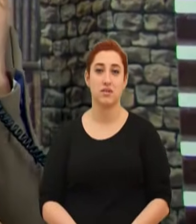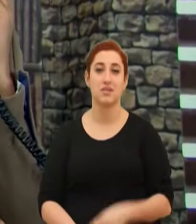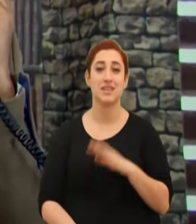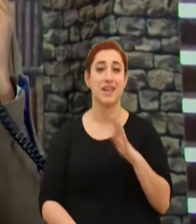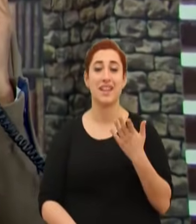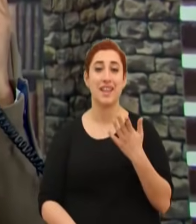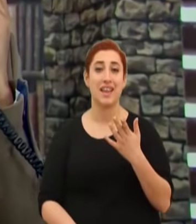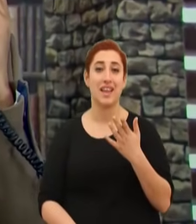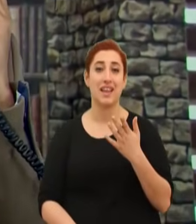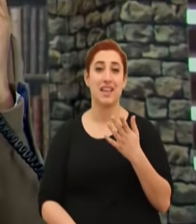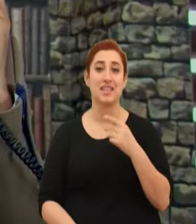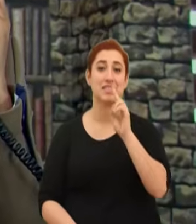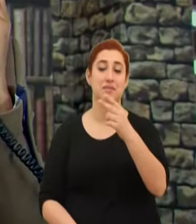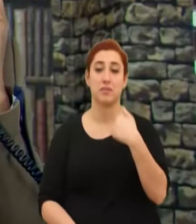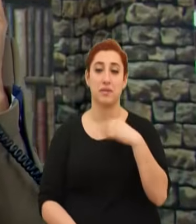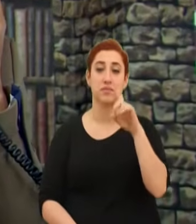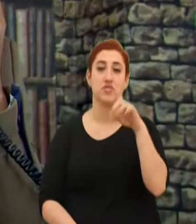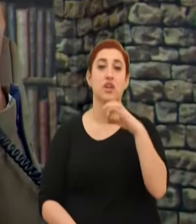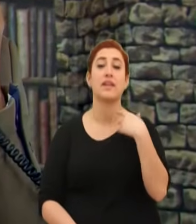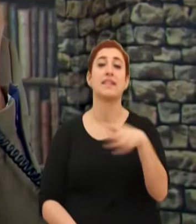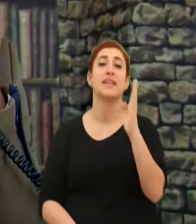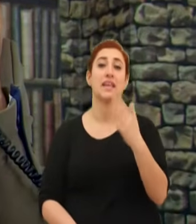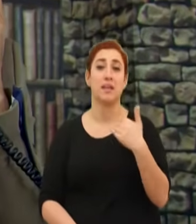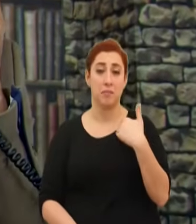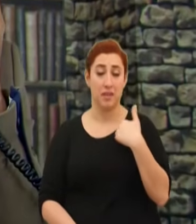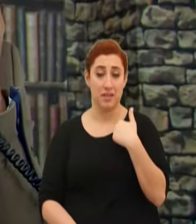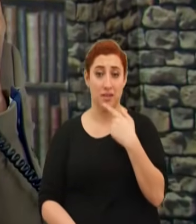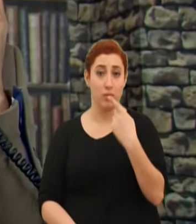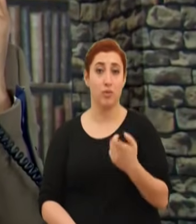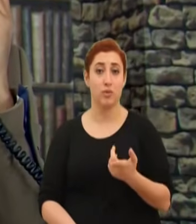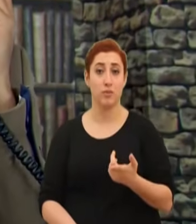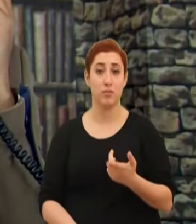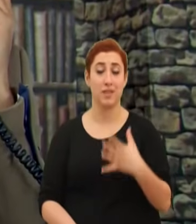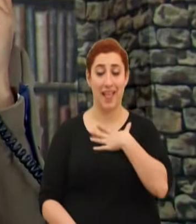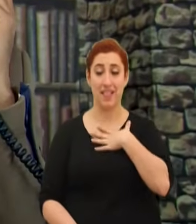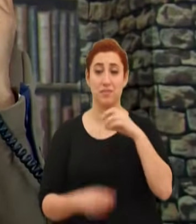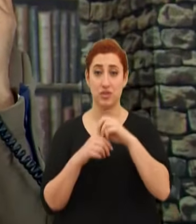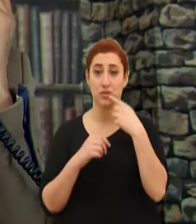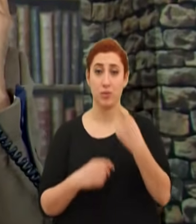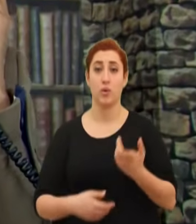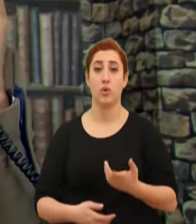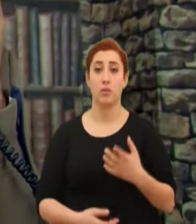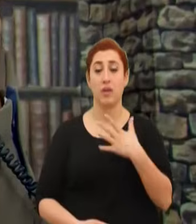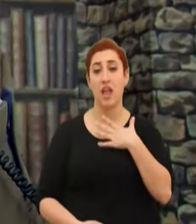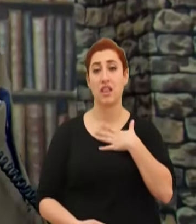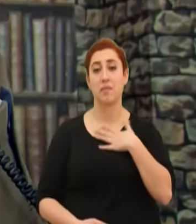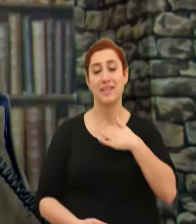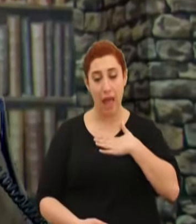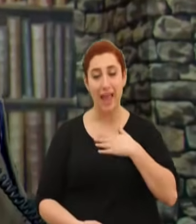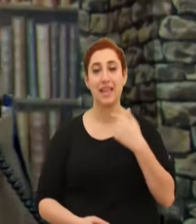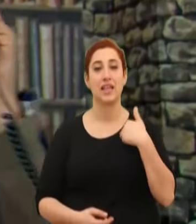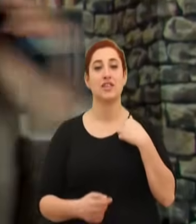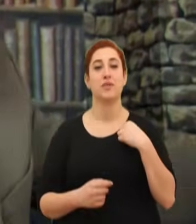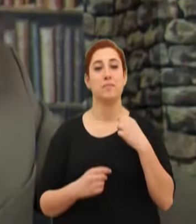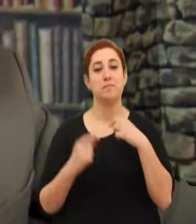Ya niye seninle bana bir çay söyleyeyim ya? Allah Allah, bize diyorum. Kendime diyorum. Kendime saygıdan bize